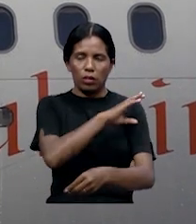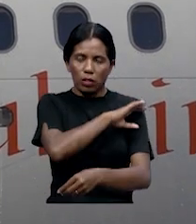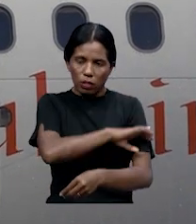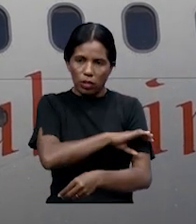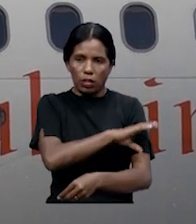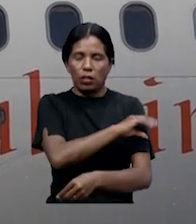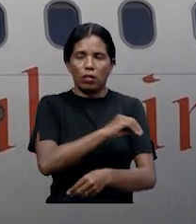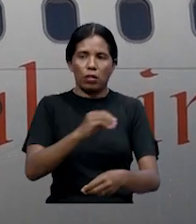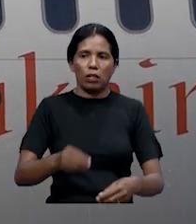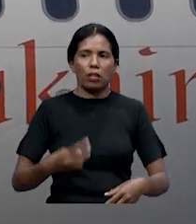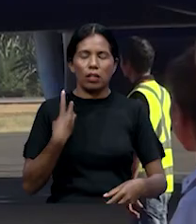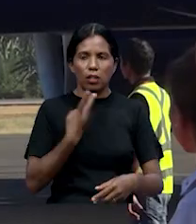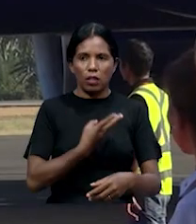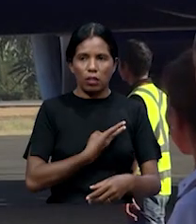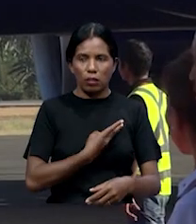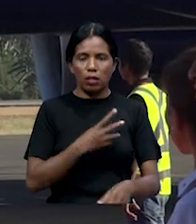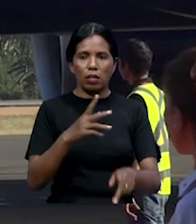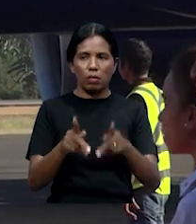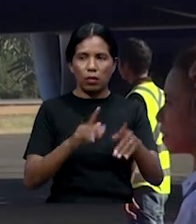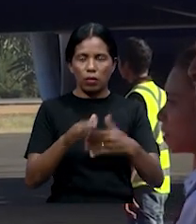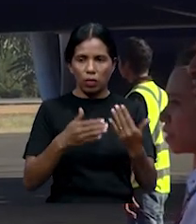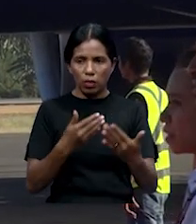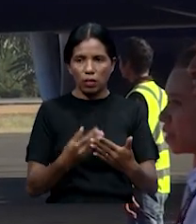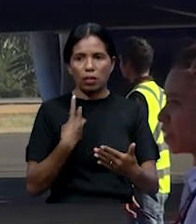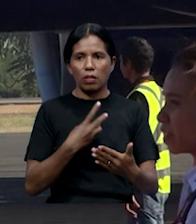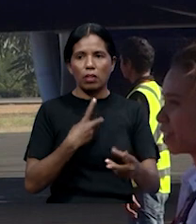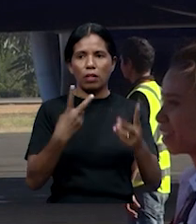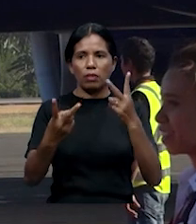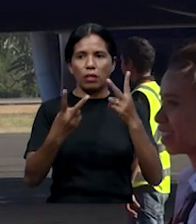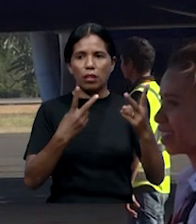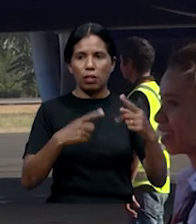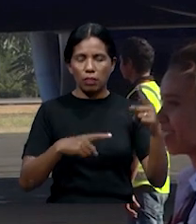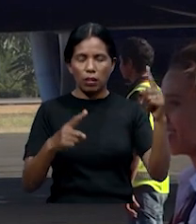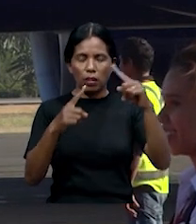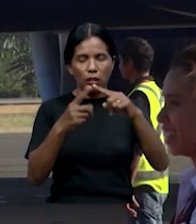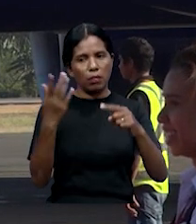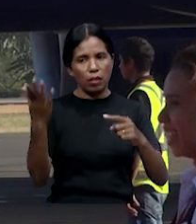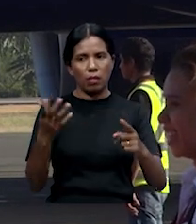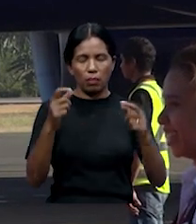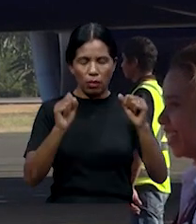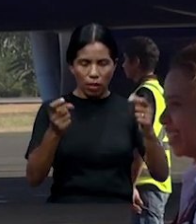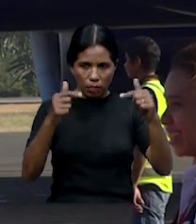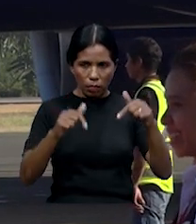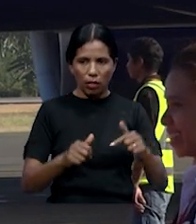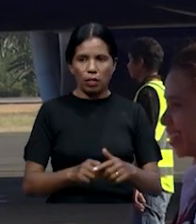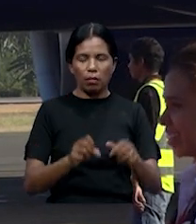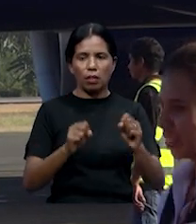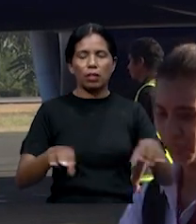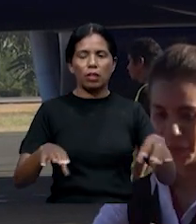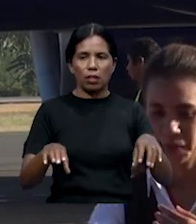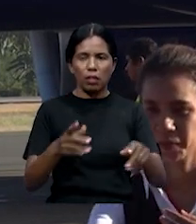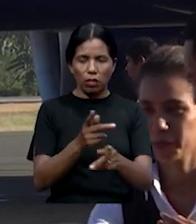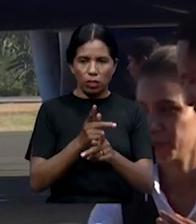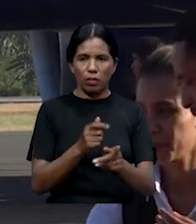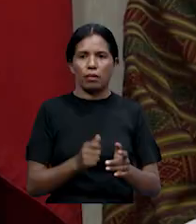nya munya para itania be pasajeros ita bel biaz en bahen ba en ba bel mai bele iha iha sinti siguro